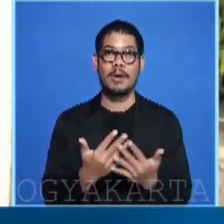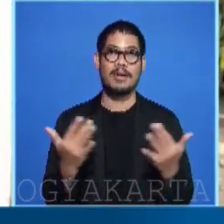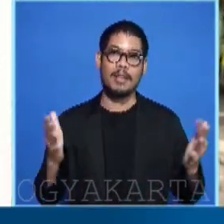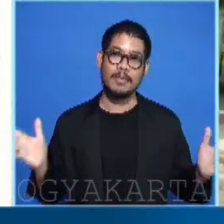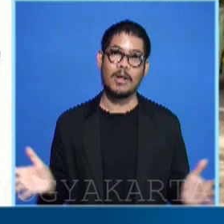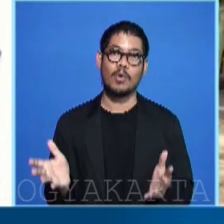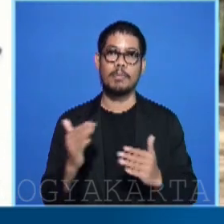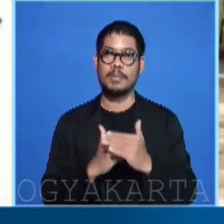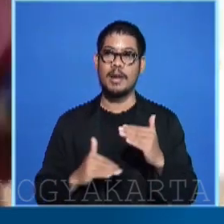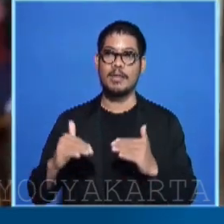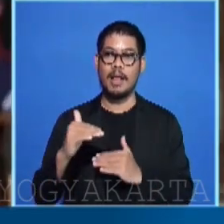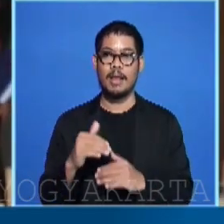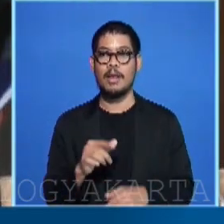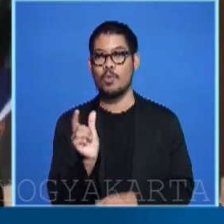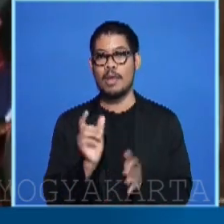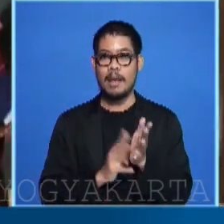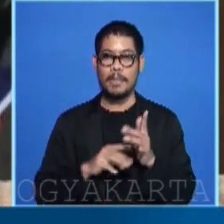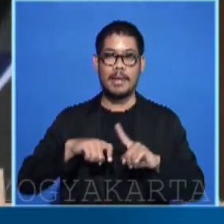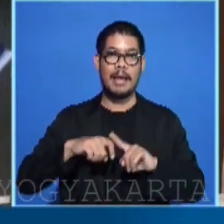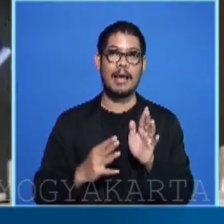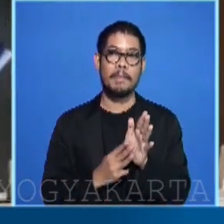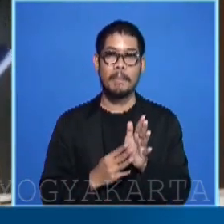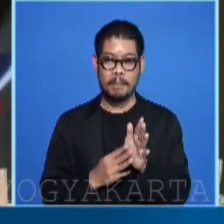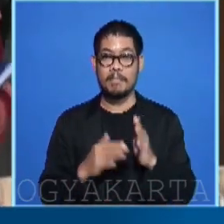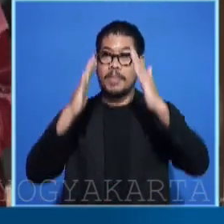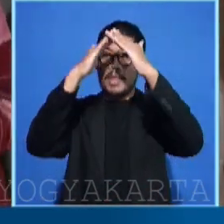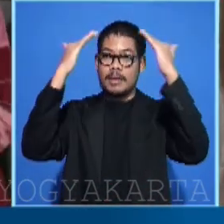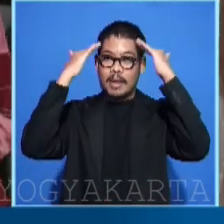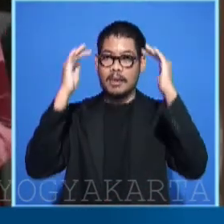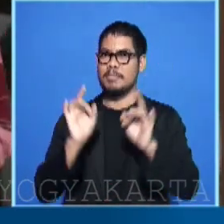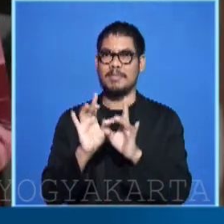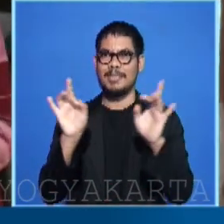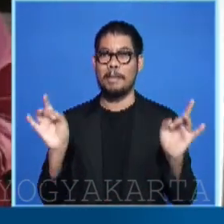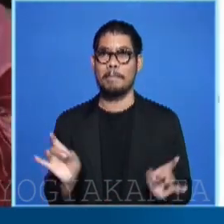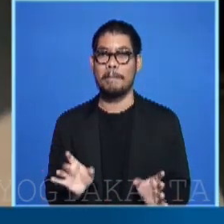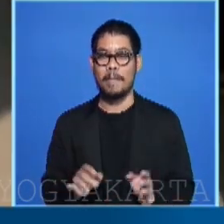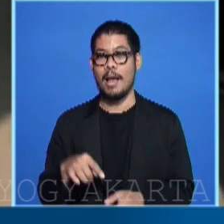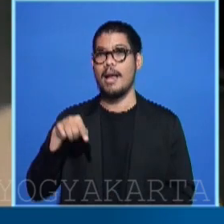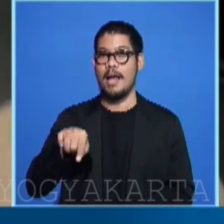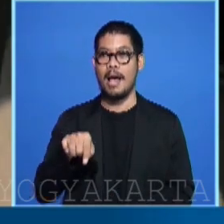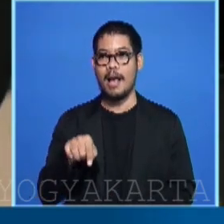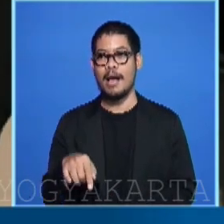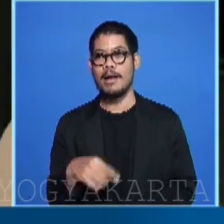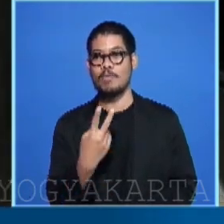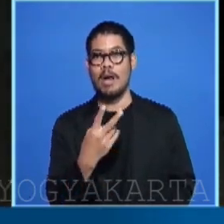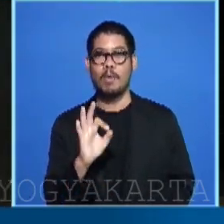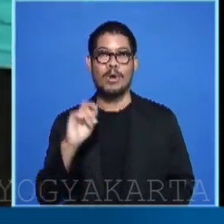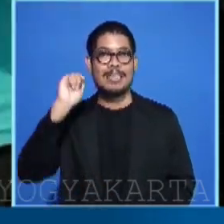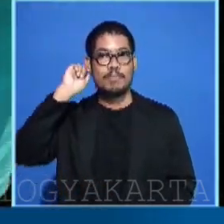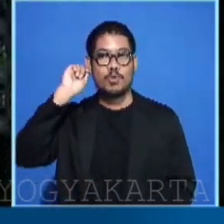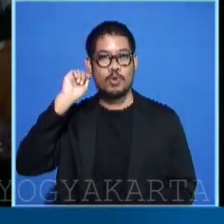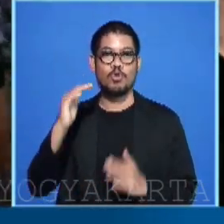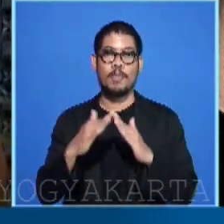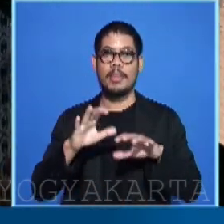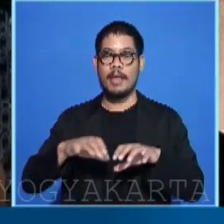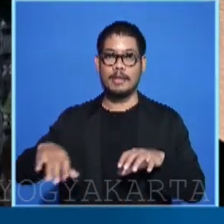dari UMKM hingga sektor lainnya, termasuk pertanian. Seperti halnya yang dilakukan oleh 20 ibu rumah tangga yang tergabung